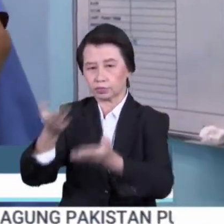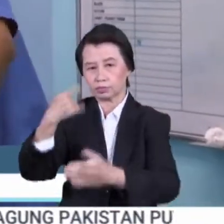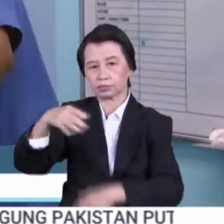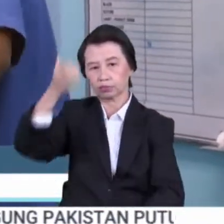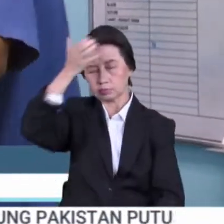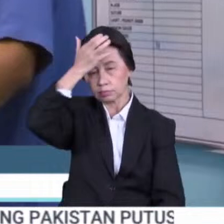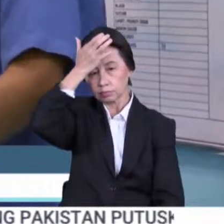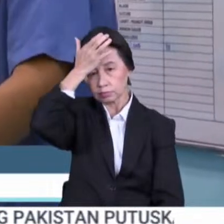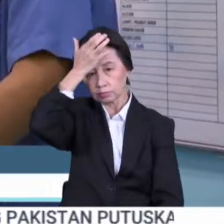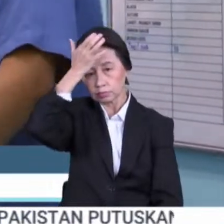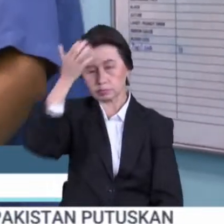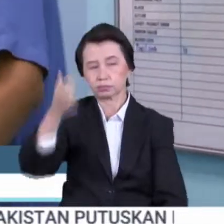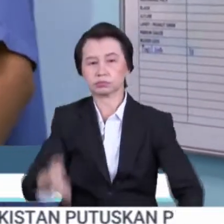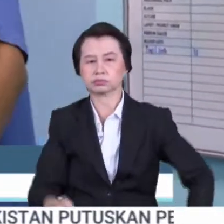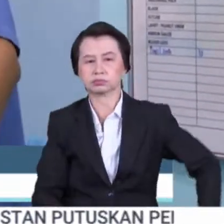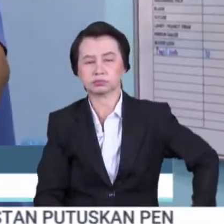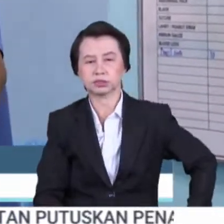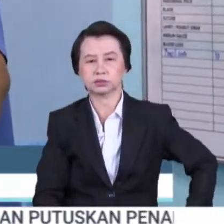jururawat berkaliber.